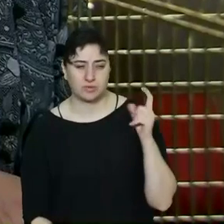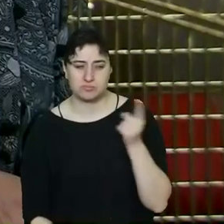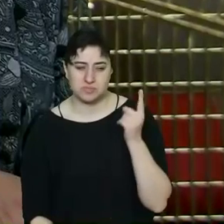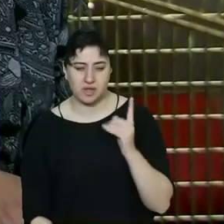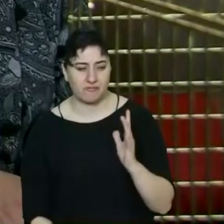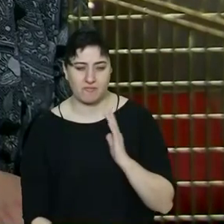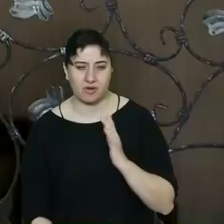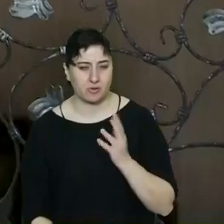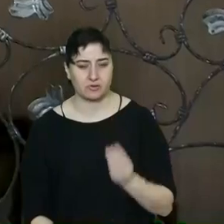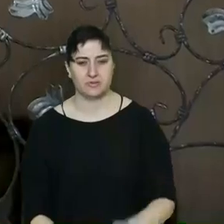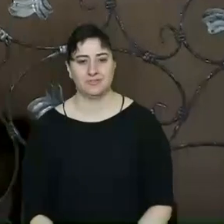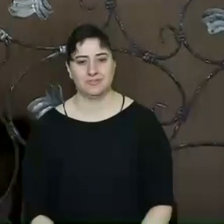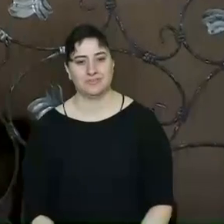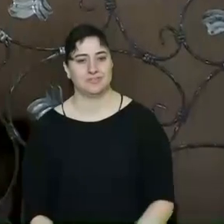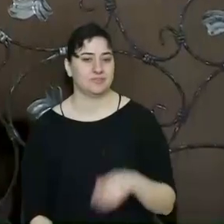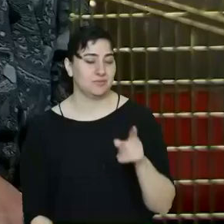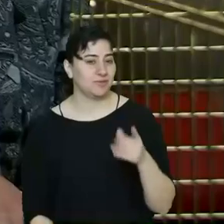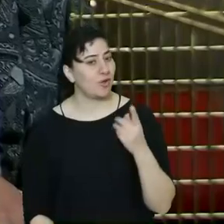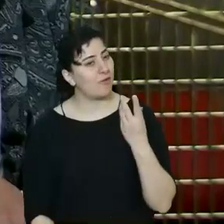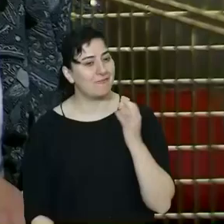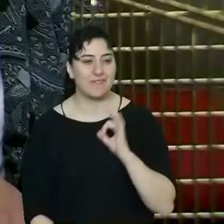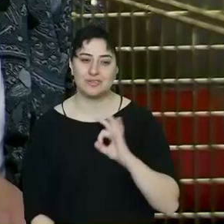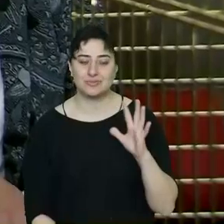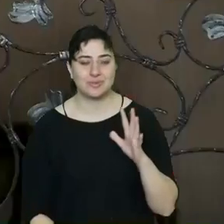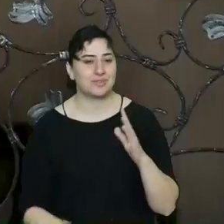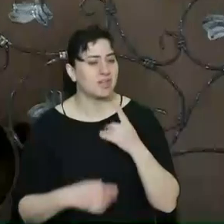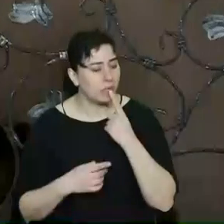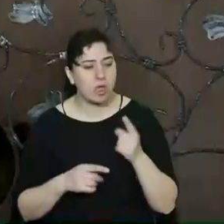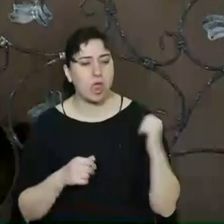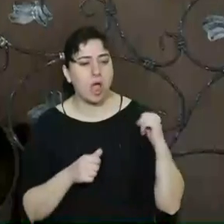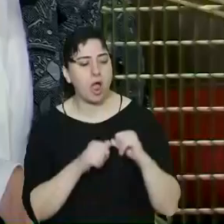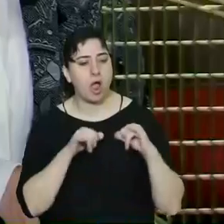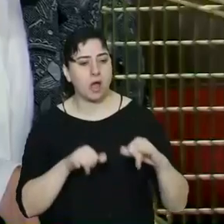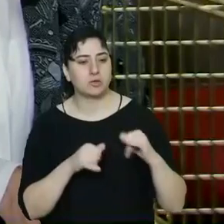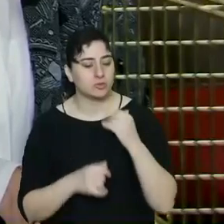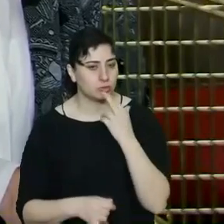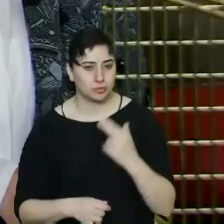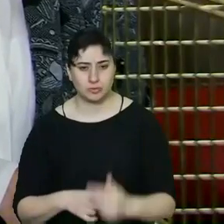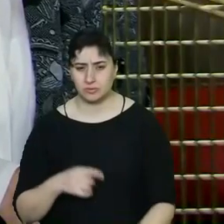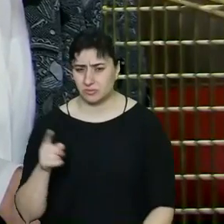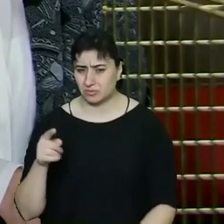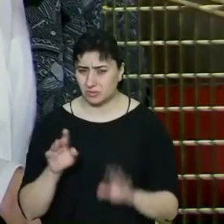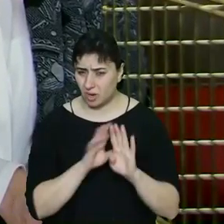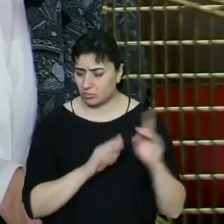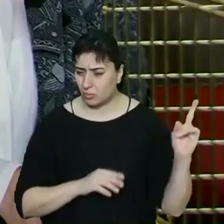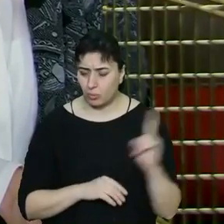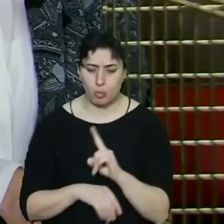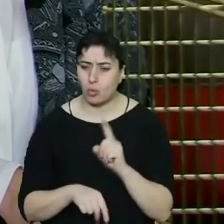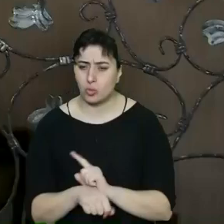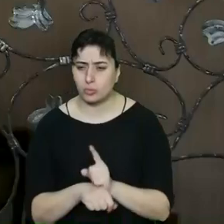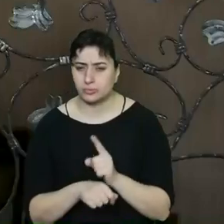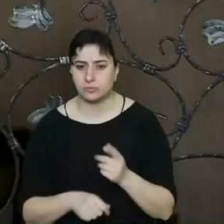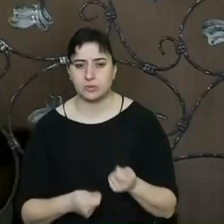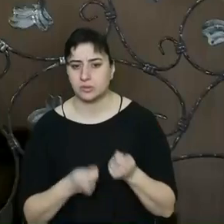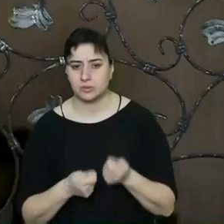Cavit'in bir maksadı vardır. İrem çok cingöz bir şey. Ne söylersen tekrar ediyor. La kapıdan buraya gelene kadar 2 dakikada nerede anladın